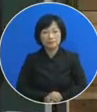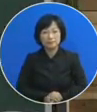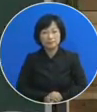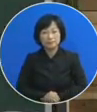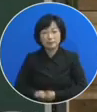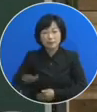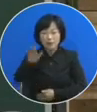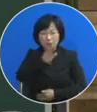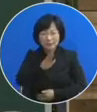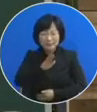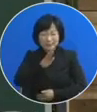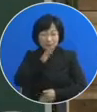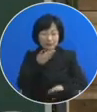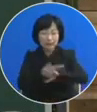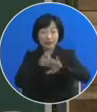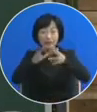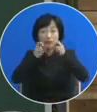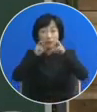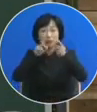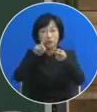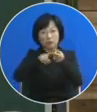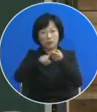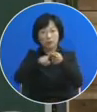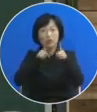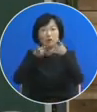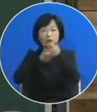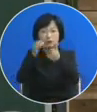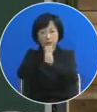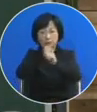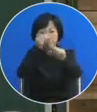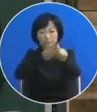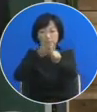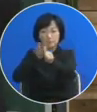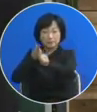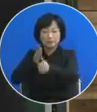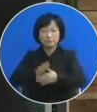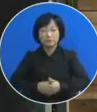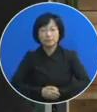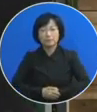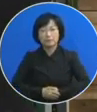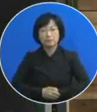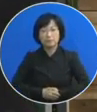선교에 대해서 언약 붙잡으세요. So really grab hold of the covenant of missions. 그리고